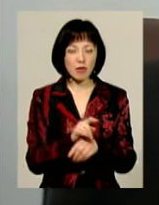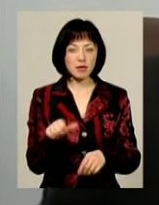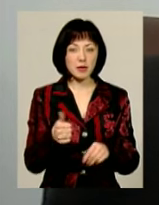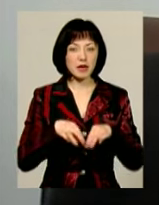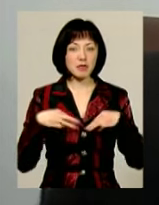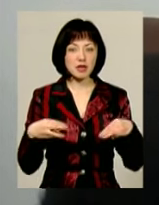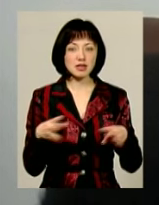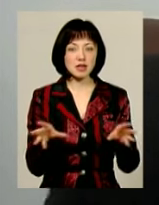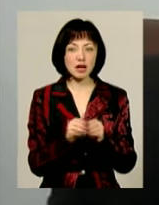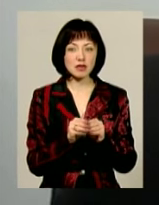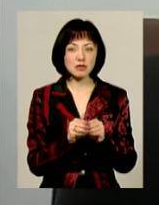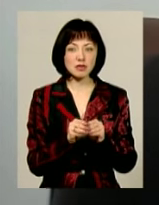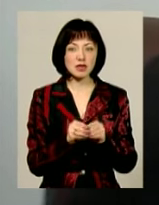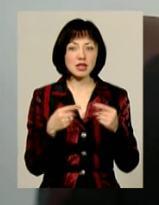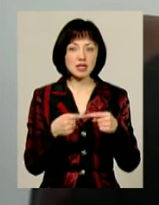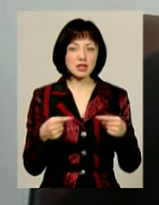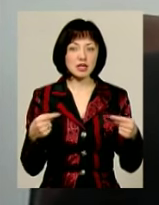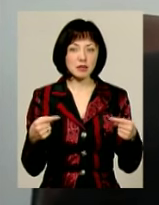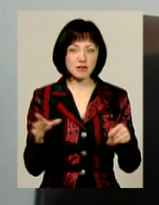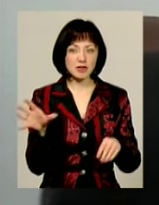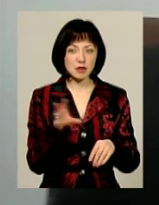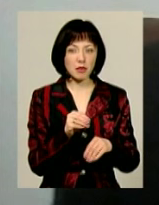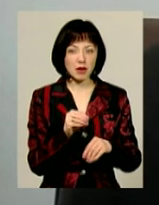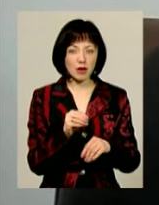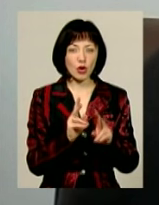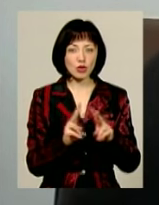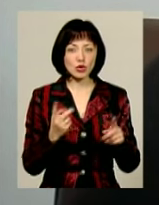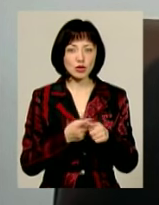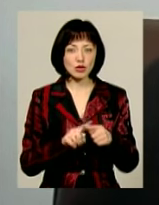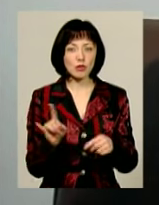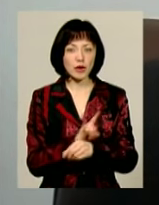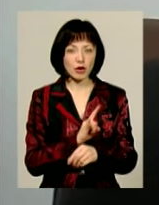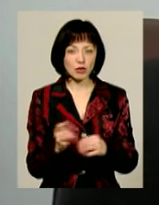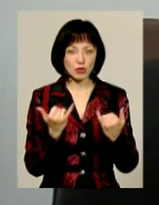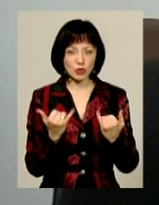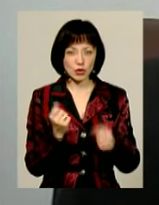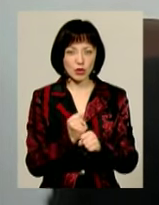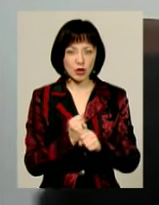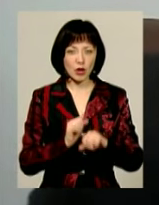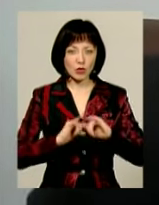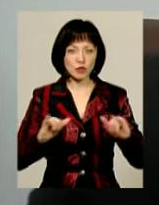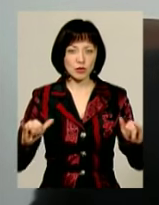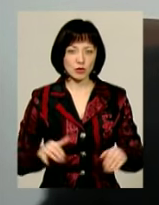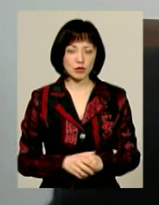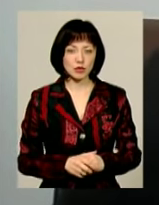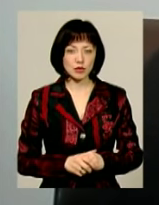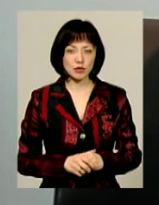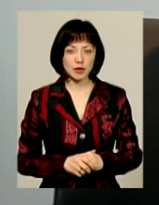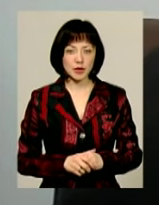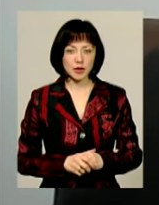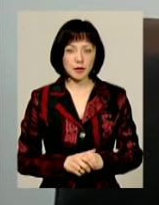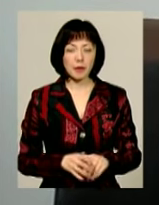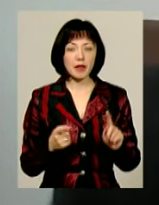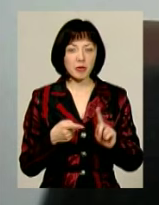прем'єр-міністра і разом з Яреською, і разом з їхнім там цими всіма, хто там цю брехню сьогодні наводить на плінь, на плітень.